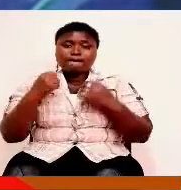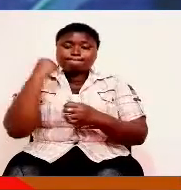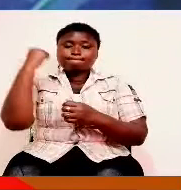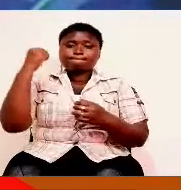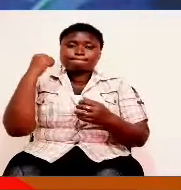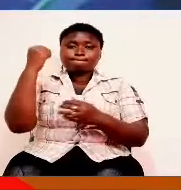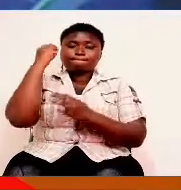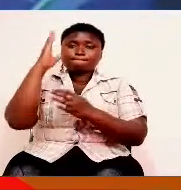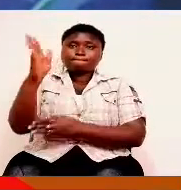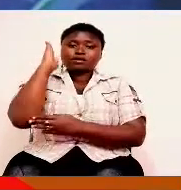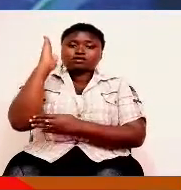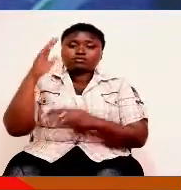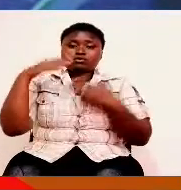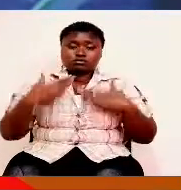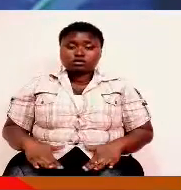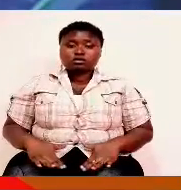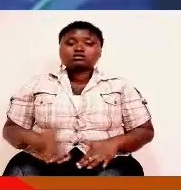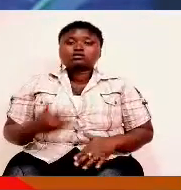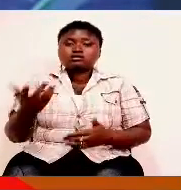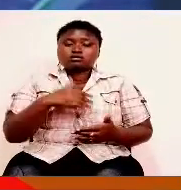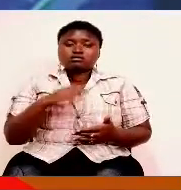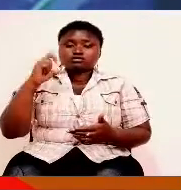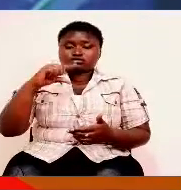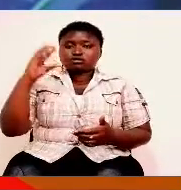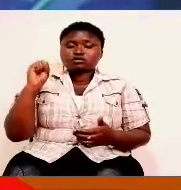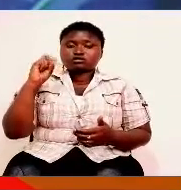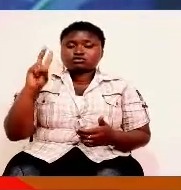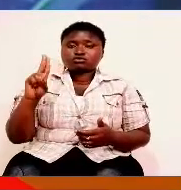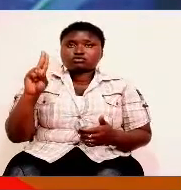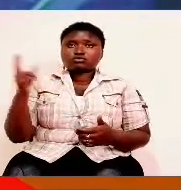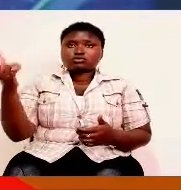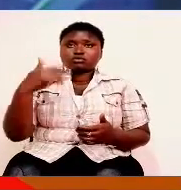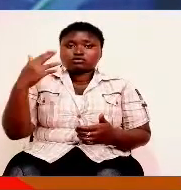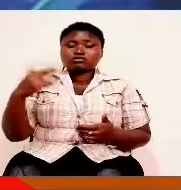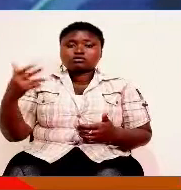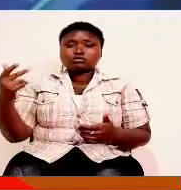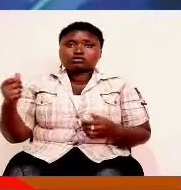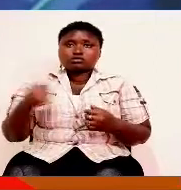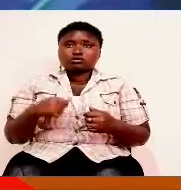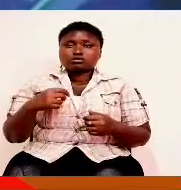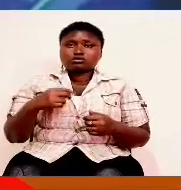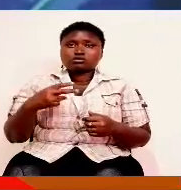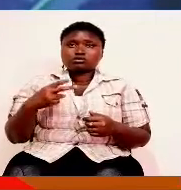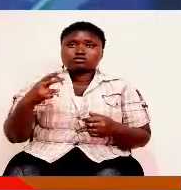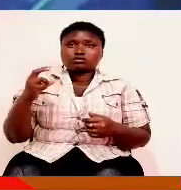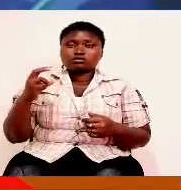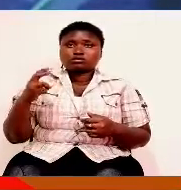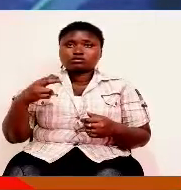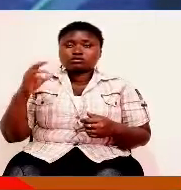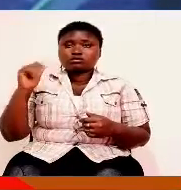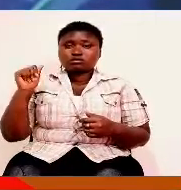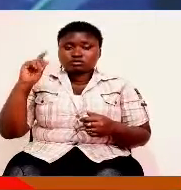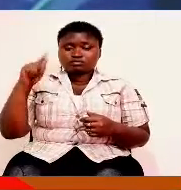ke agi kiroki ya GSU. Na dhudho mudheri kunegererio aragiri aruho geruwa wadhani aleo